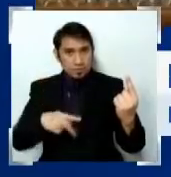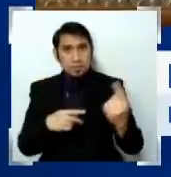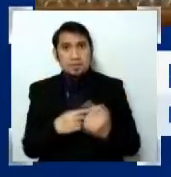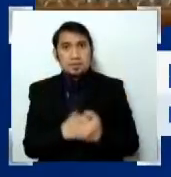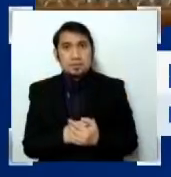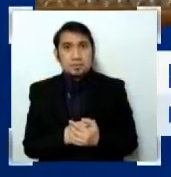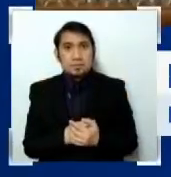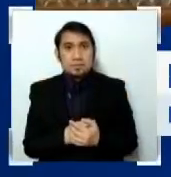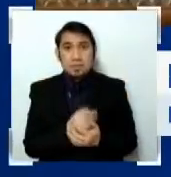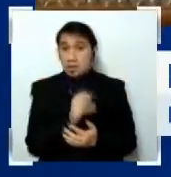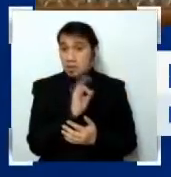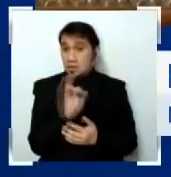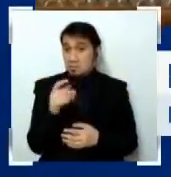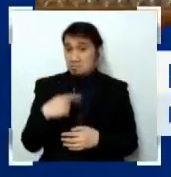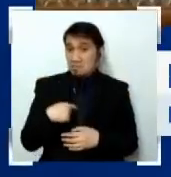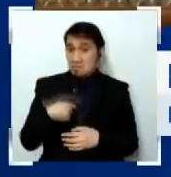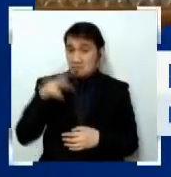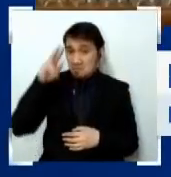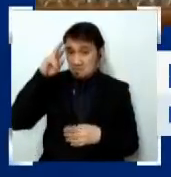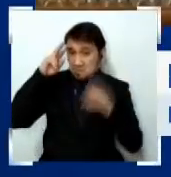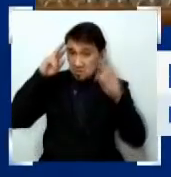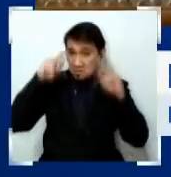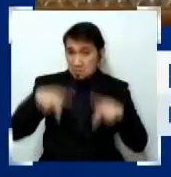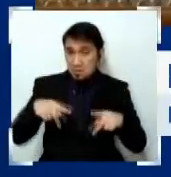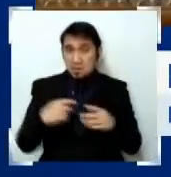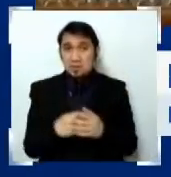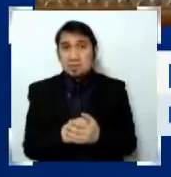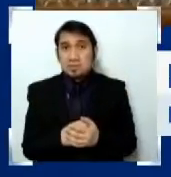tatakbo ako vice presidente, hindi ko